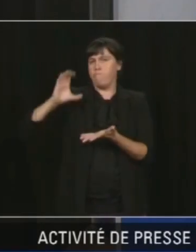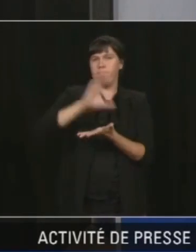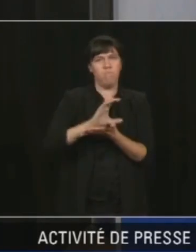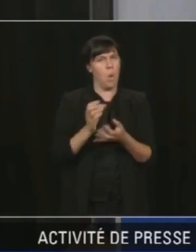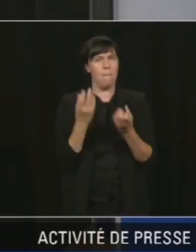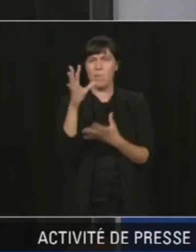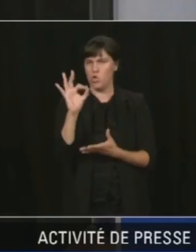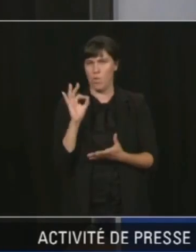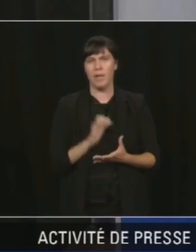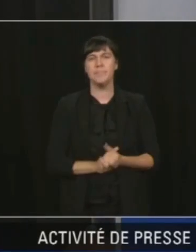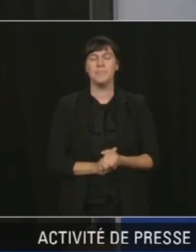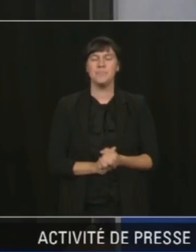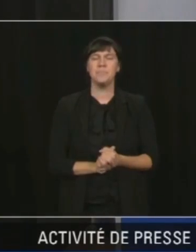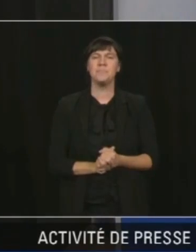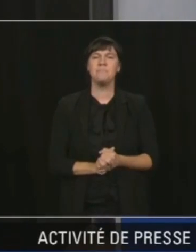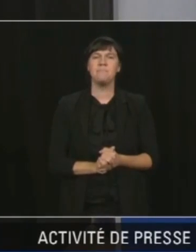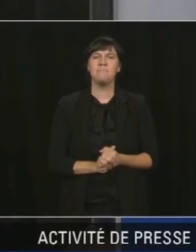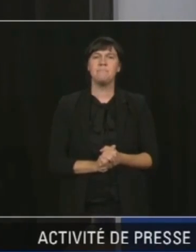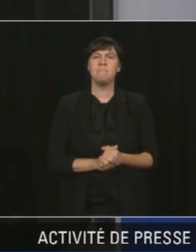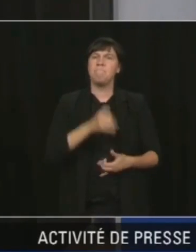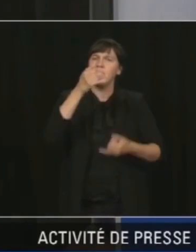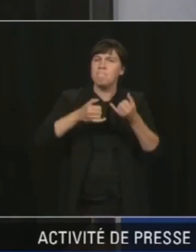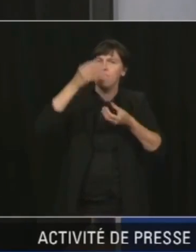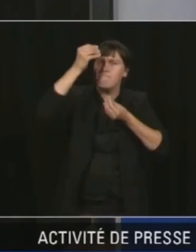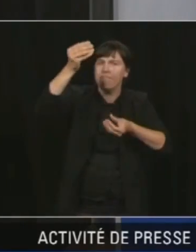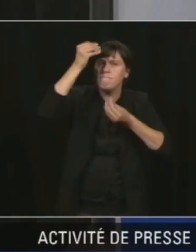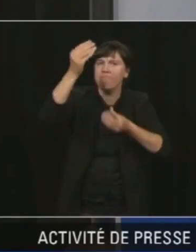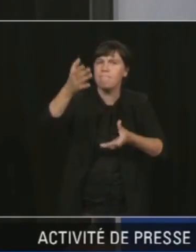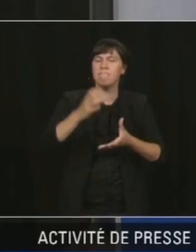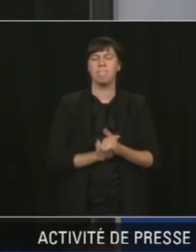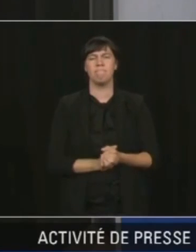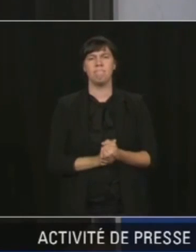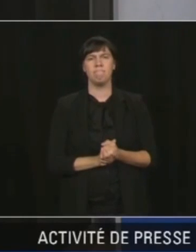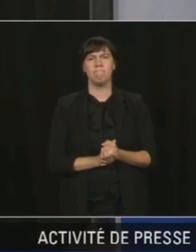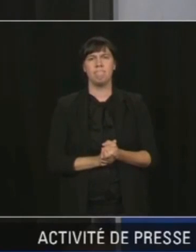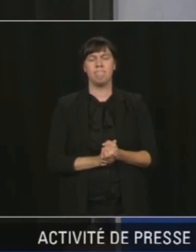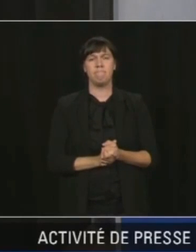préciser, on a très bien compris que